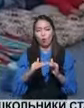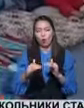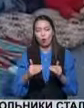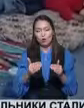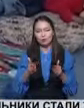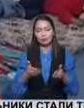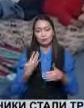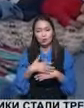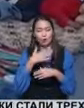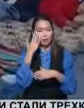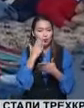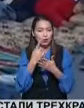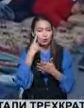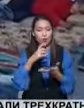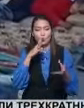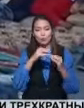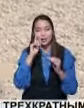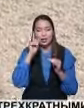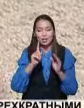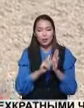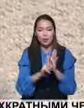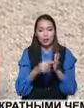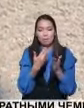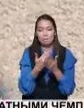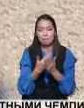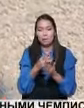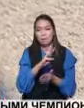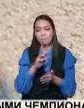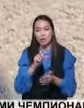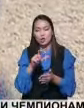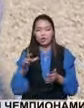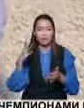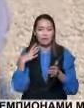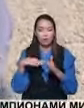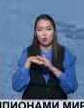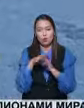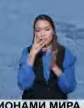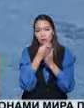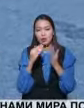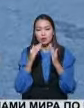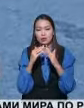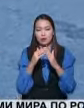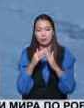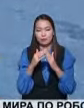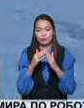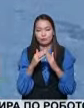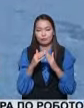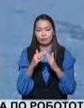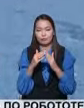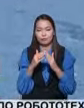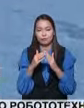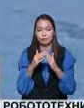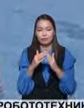Ливанские власти сообщают, в результате израильских атак около миллиона человек были вынуждены покинуть свои дома. У нас